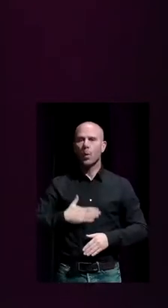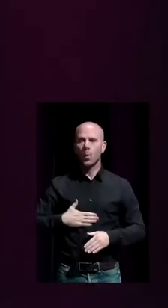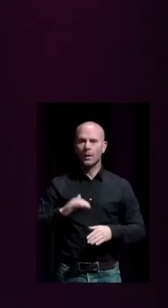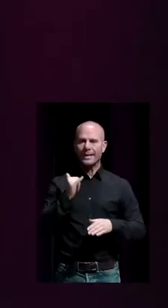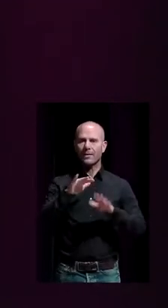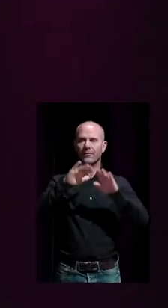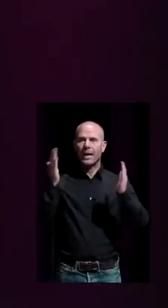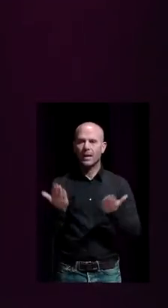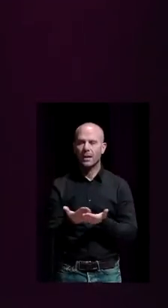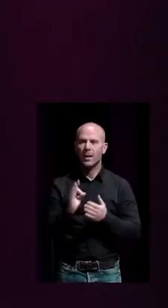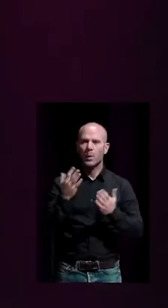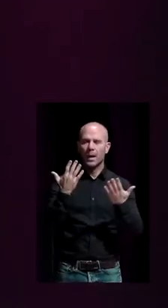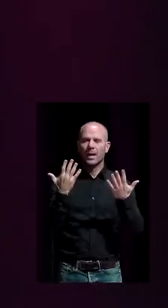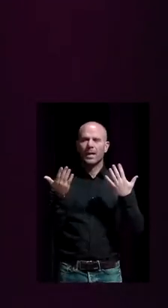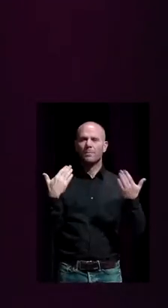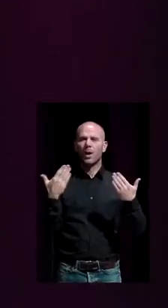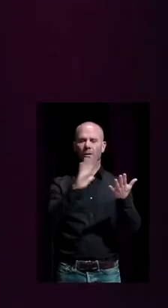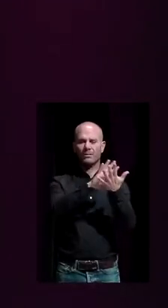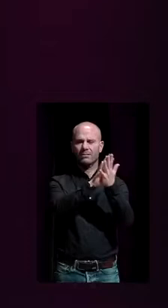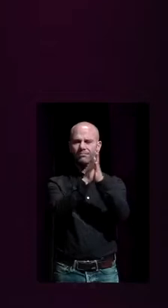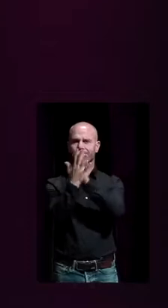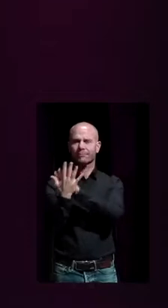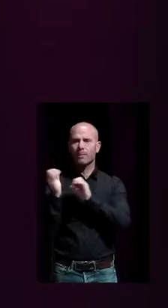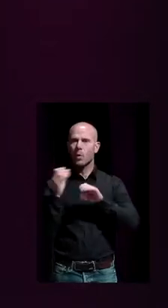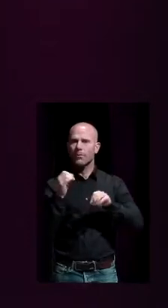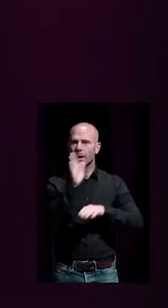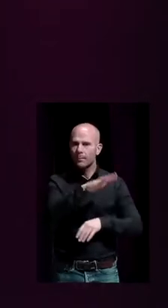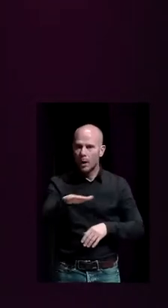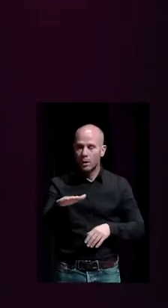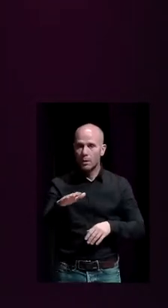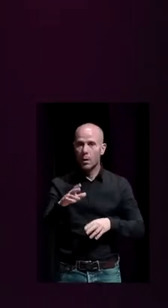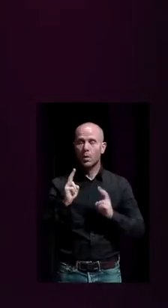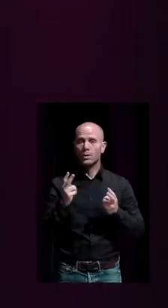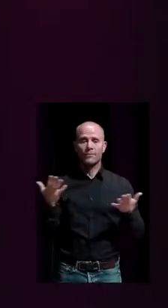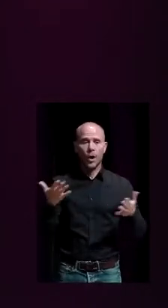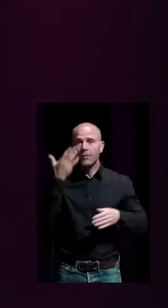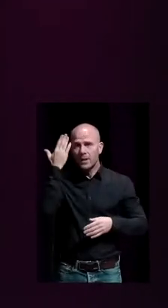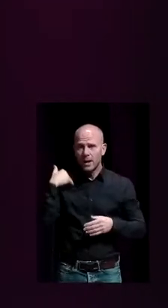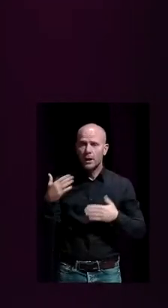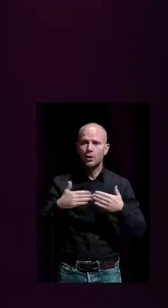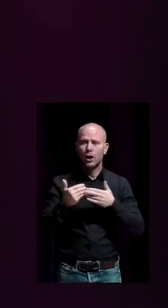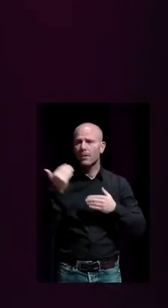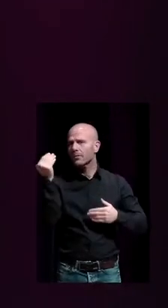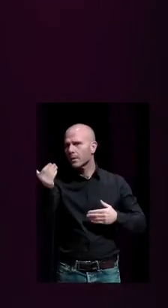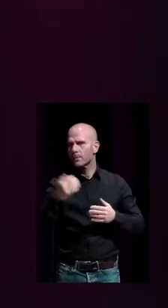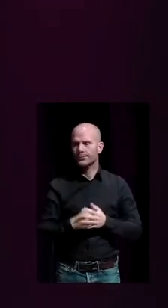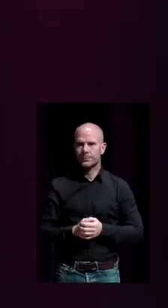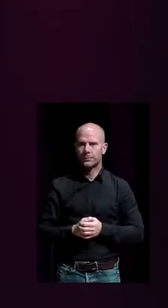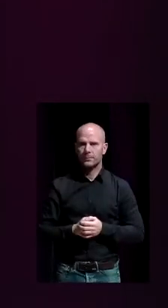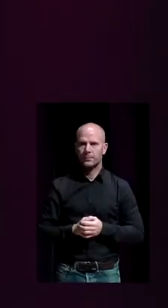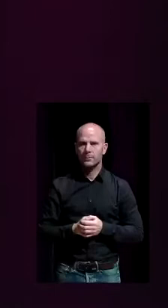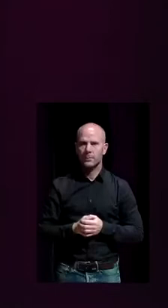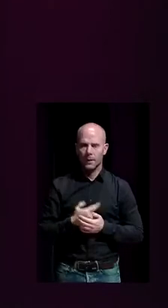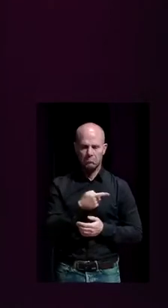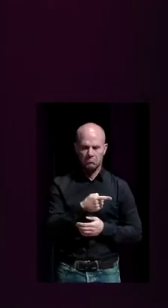världen. Hur klimatförändringar påverkar barnen. Och inte minst, vad kan vi göra framåt? Arbetet